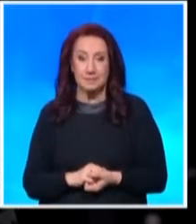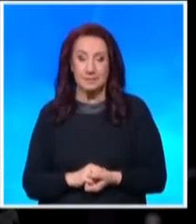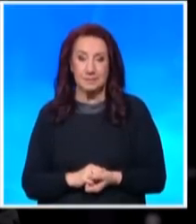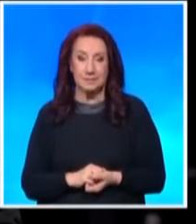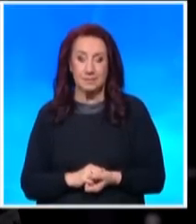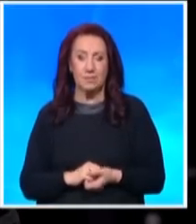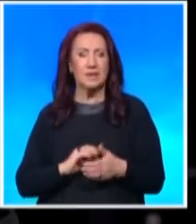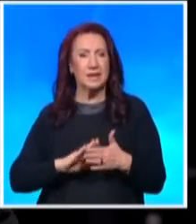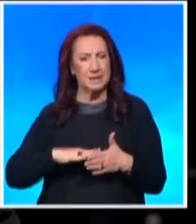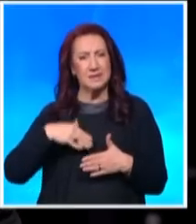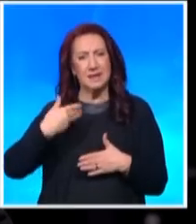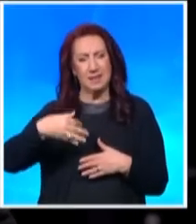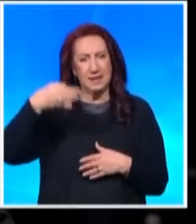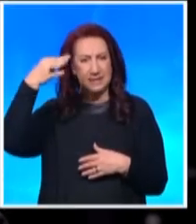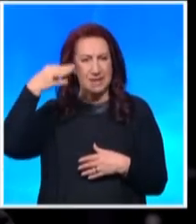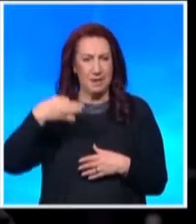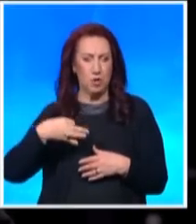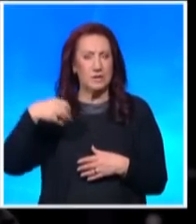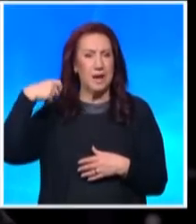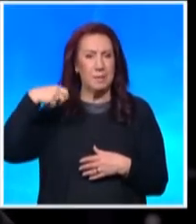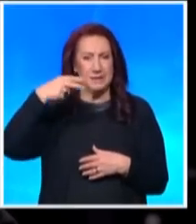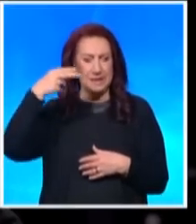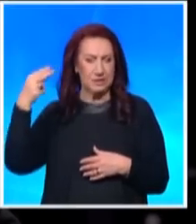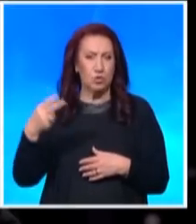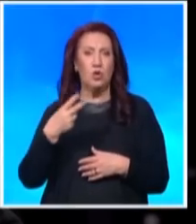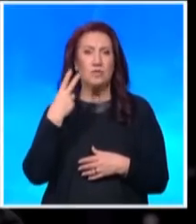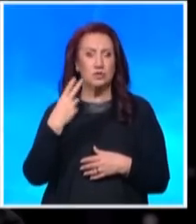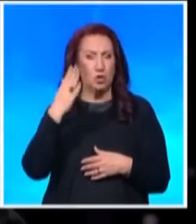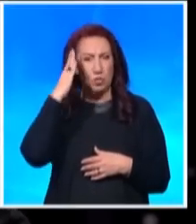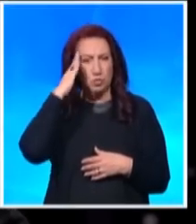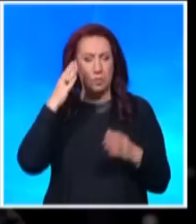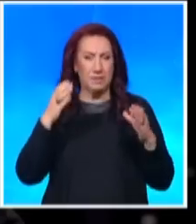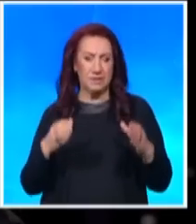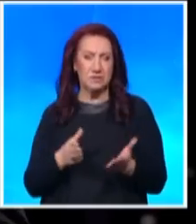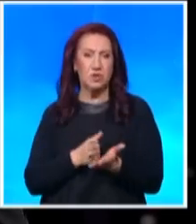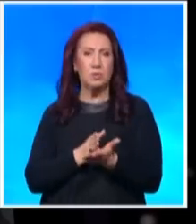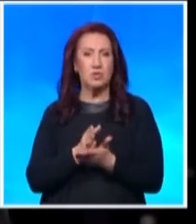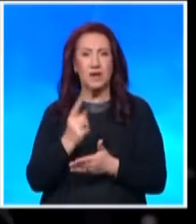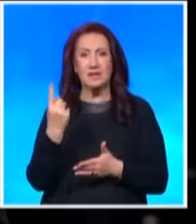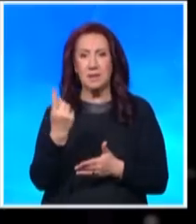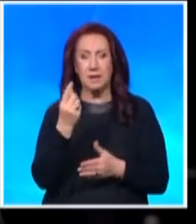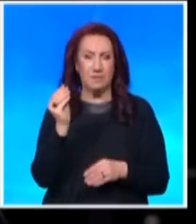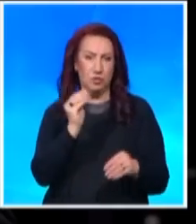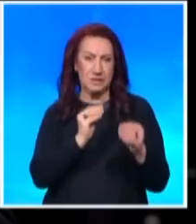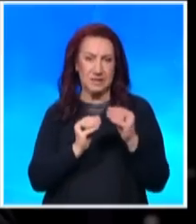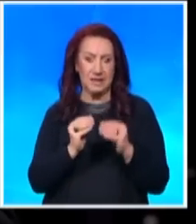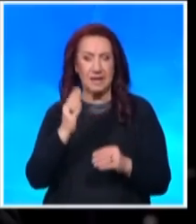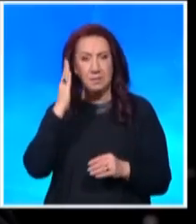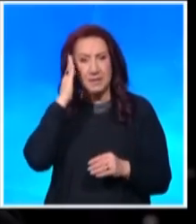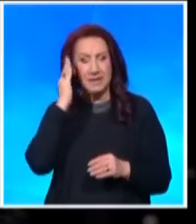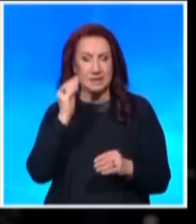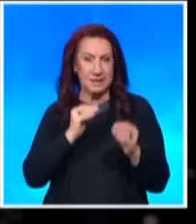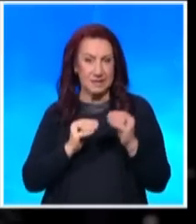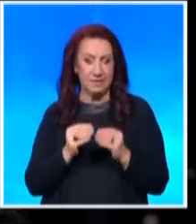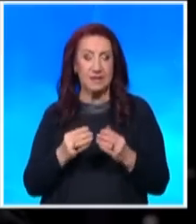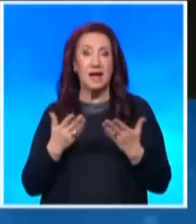След церемонията в президентството, вторият кабинет на Гълъб Донев проведе първото си заседание в Министерския съвет. С какво се захваща